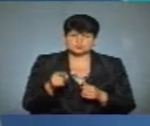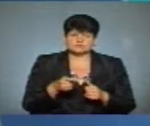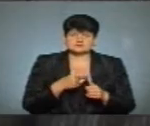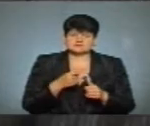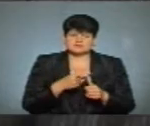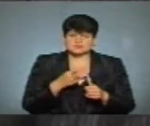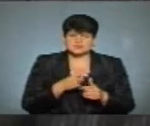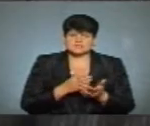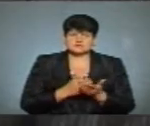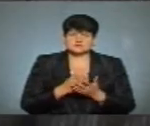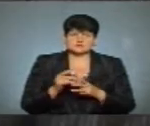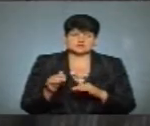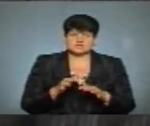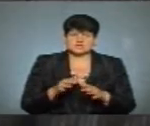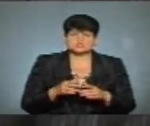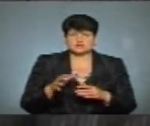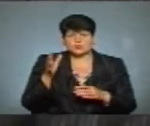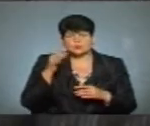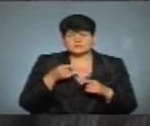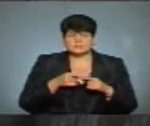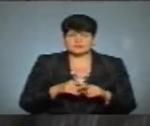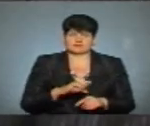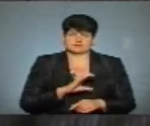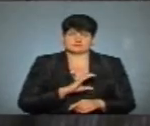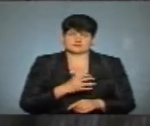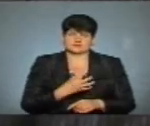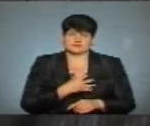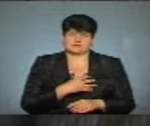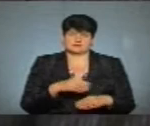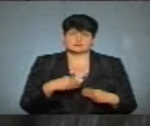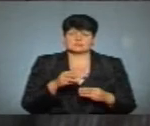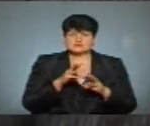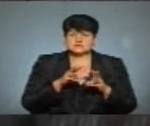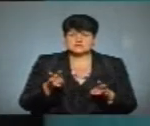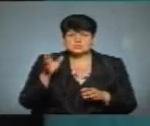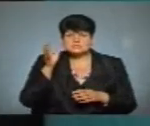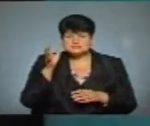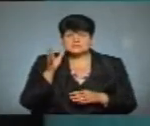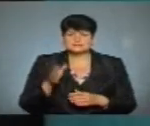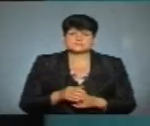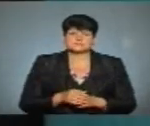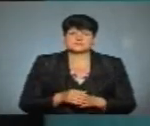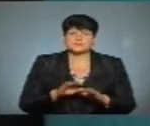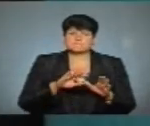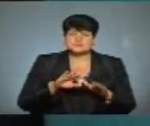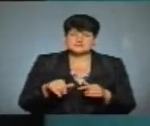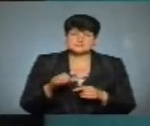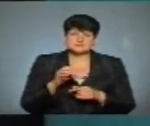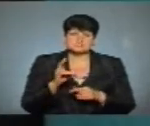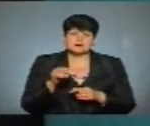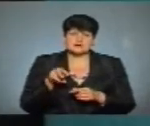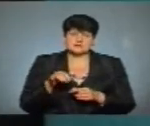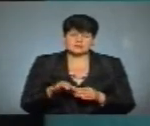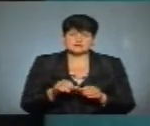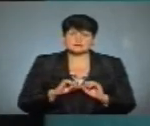Шкарлету звання заслуженого діяча науки і техніки. Нагрудний знак йому вручав тодішній міністр освіти Дмитро Табачник. Пізніше Сергій Шкарлет